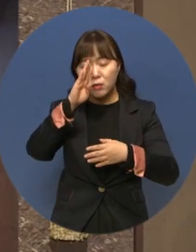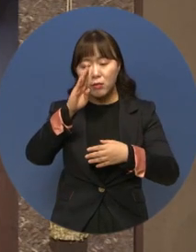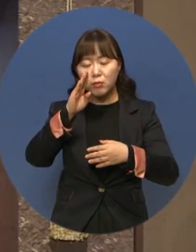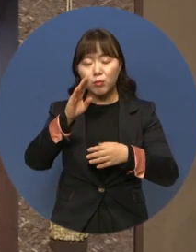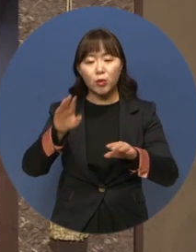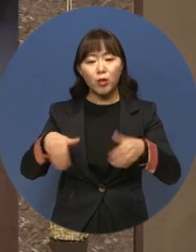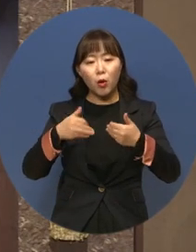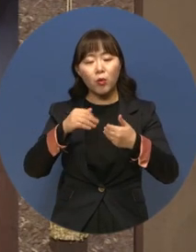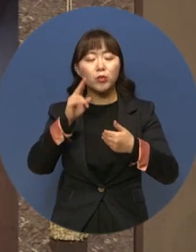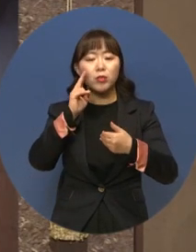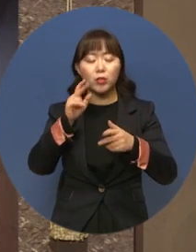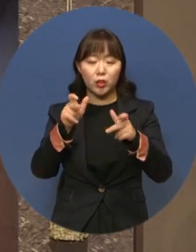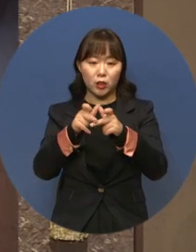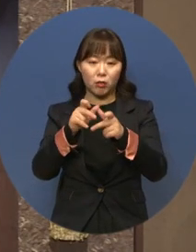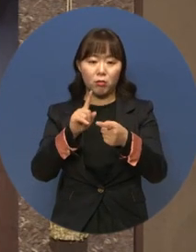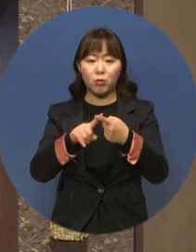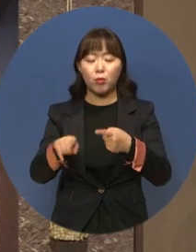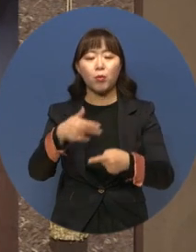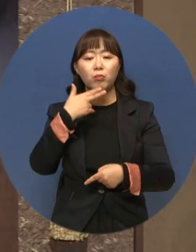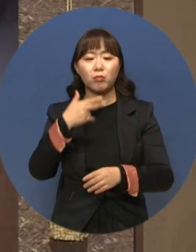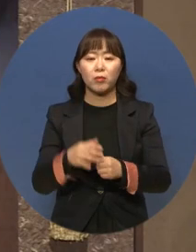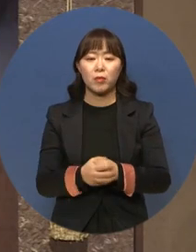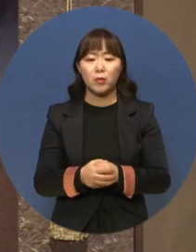네. 근데 경증에